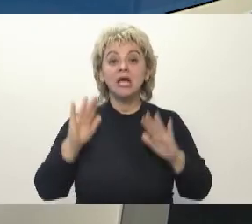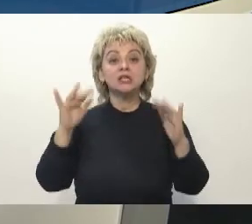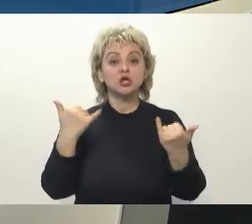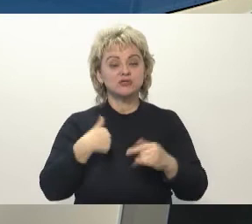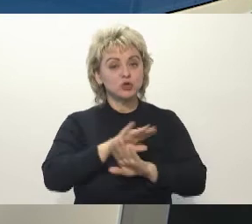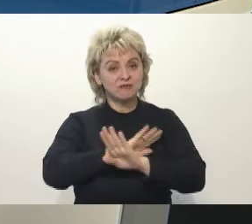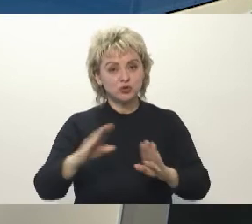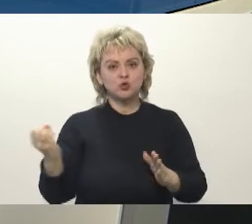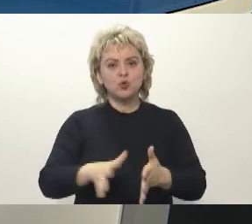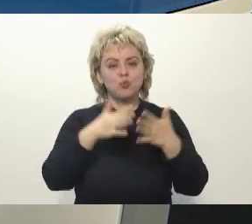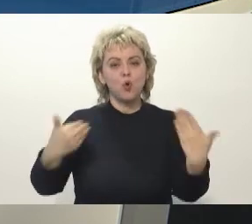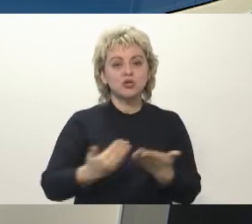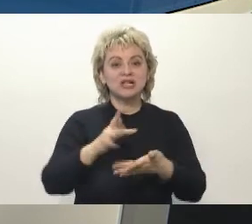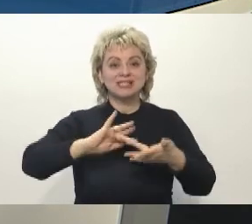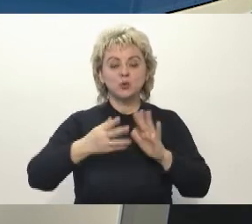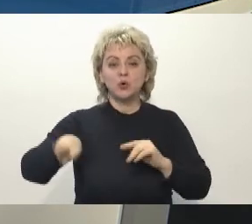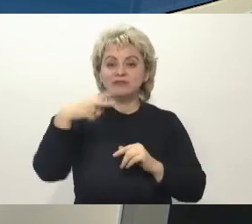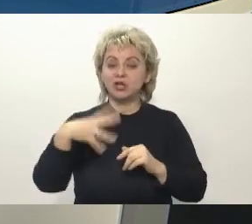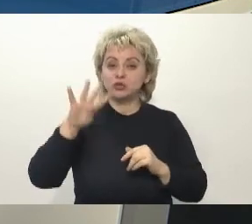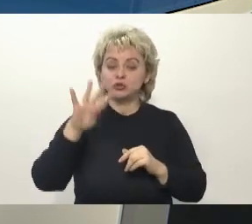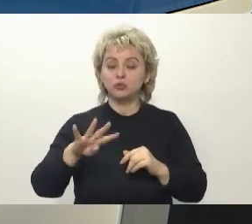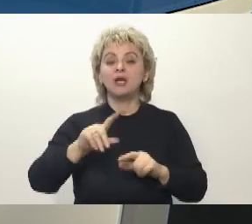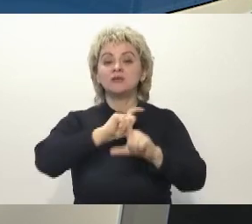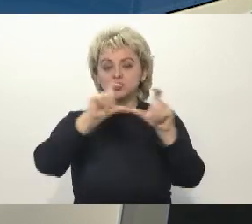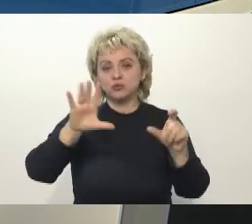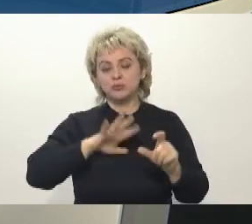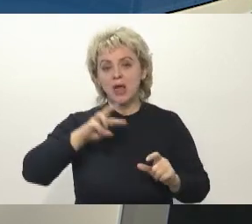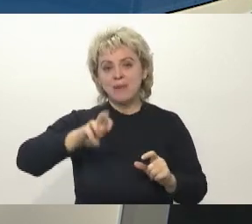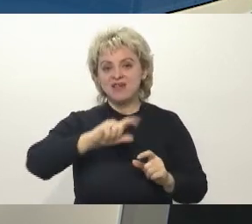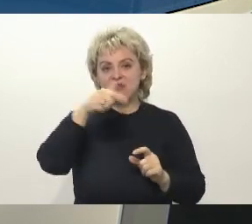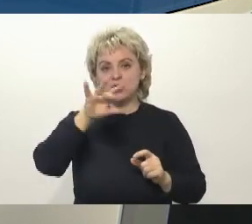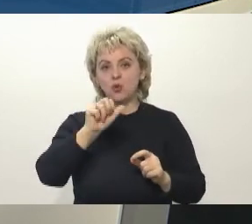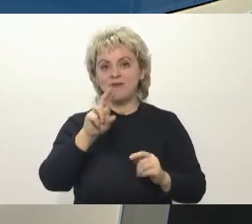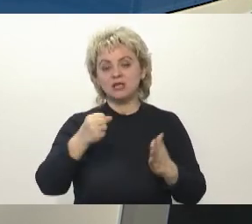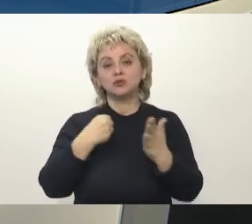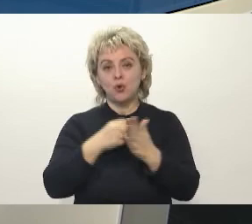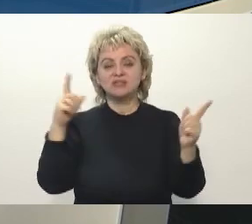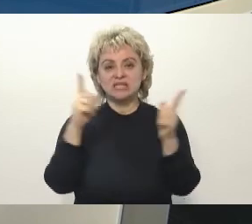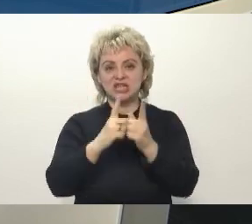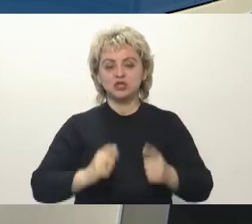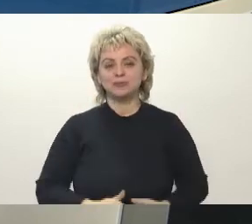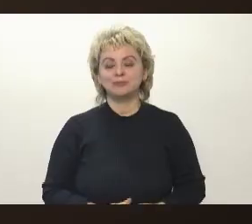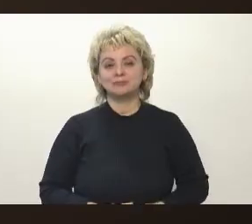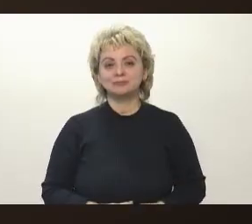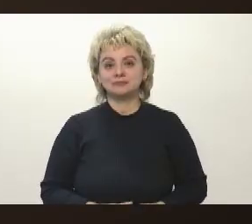На сегодня у меня все. Еще больше новостей на сайте don24.ru. В студии была Мария Филинкова. До встречи.